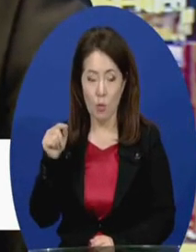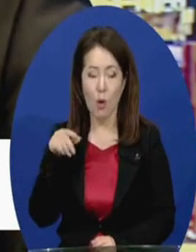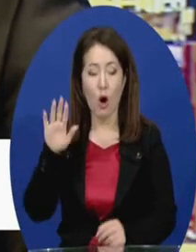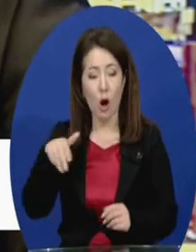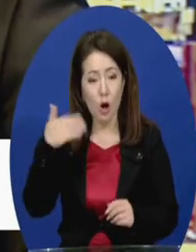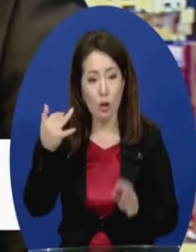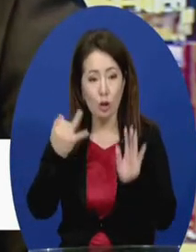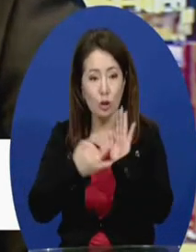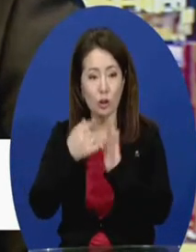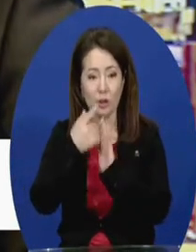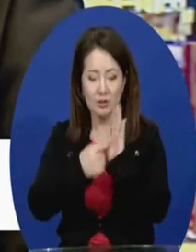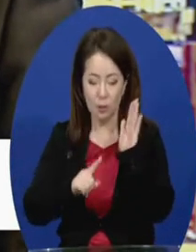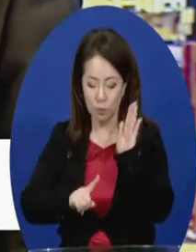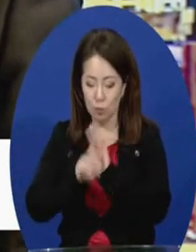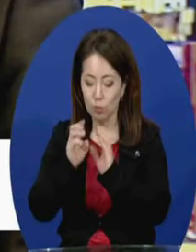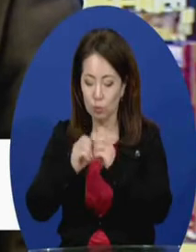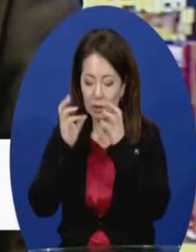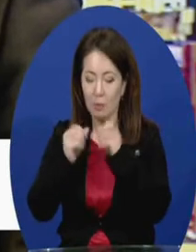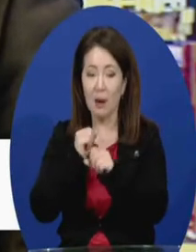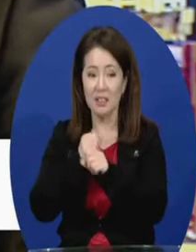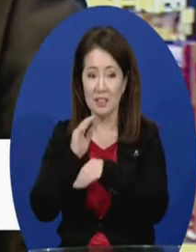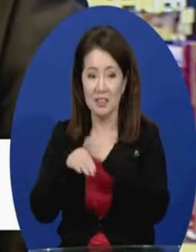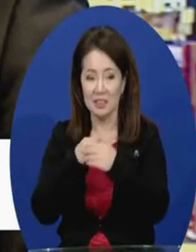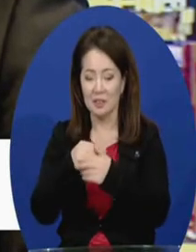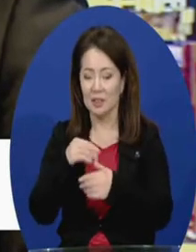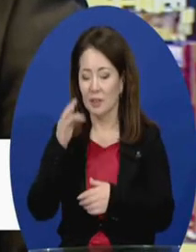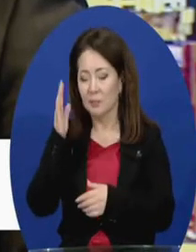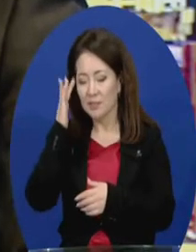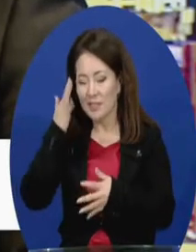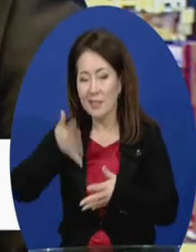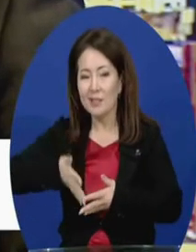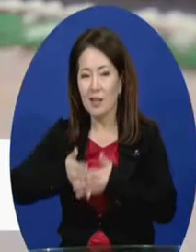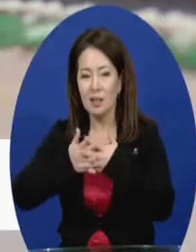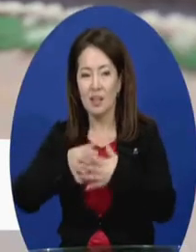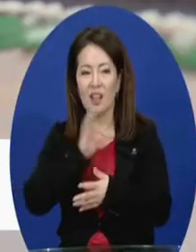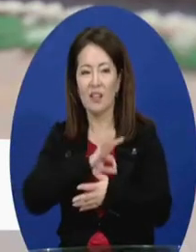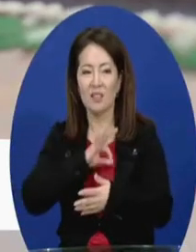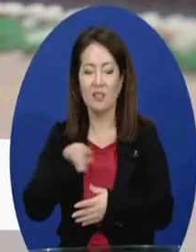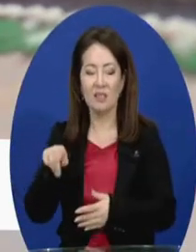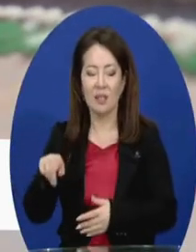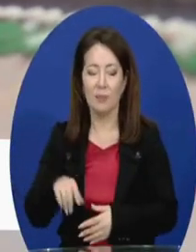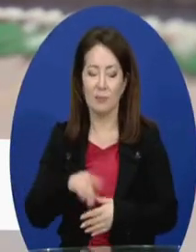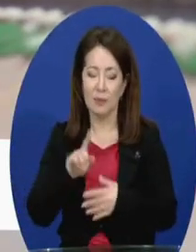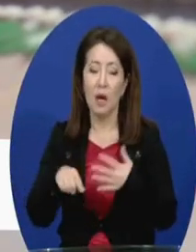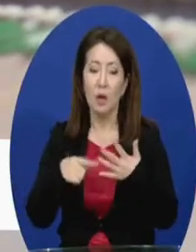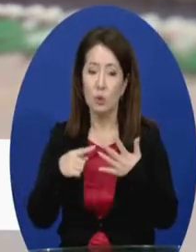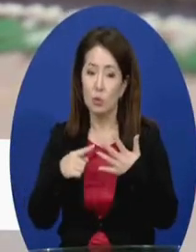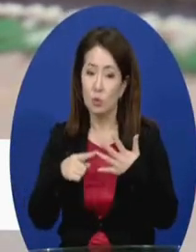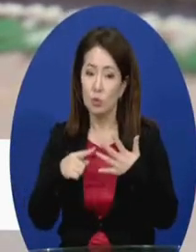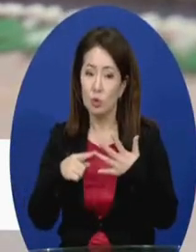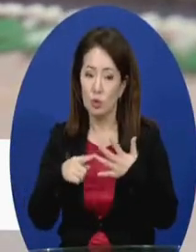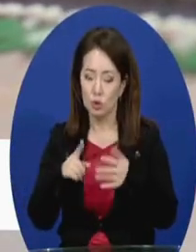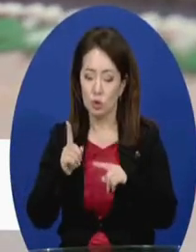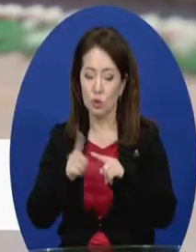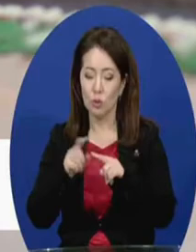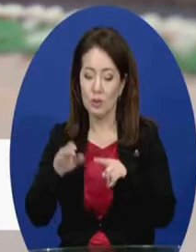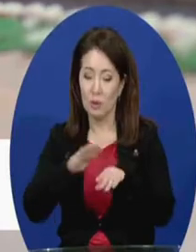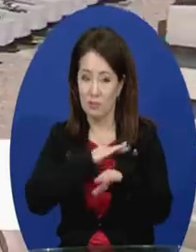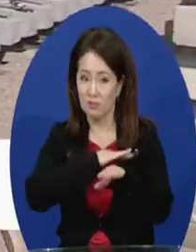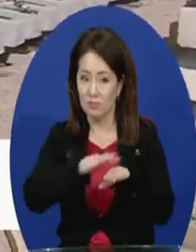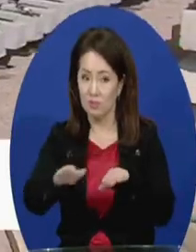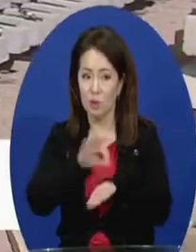7-р сараас бүтээн байгуулалтын ажлууд бол эхэлнэ. Энэ бол стратегийн хувьд бол өндөр ач холбогдолтой. За дөрөвтөх нь бол төмөр замын хоёр төсөл